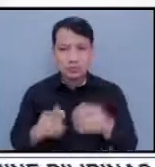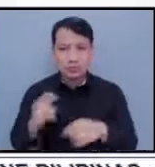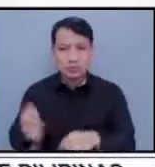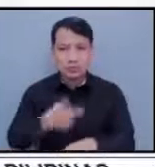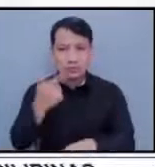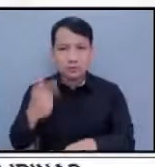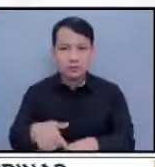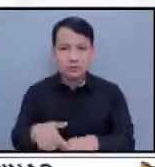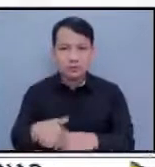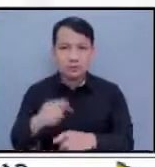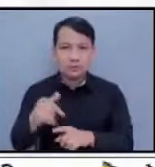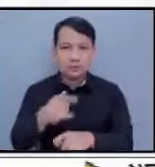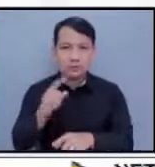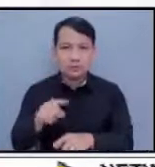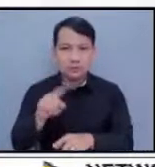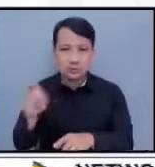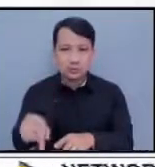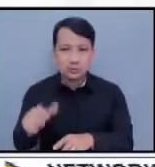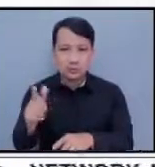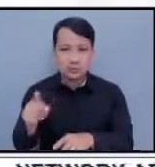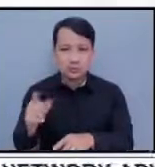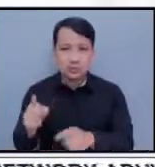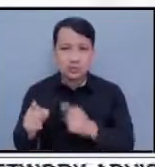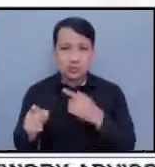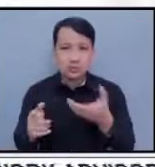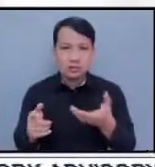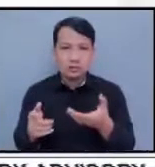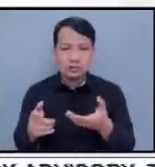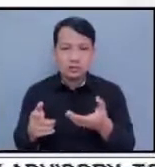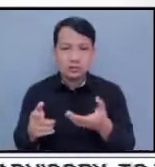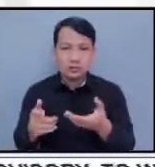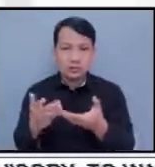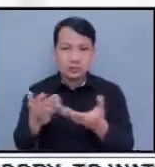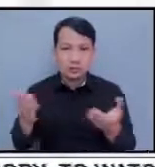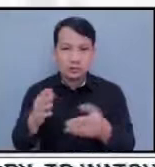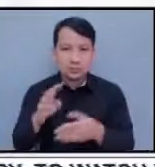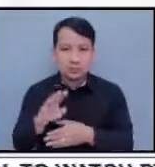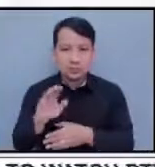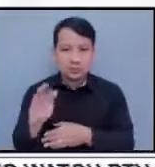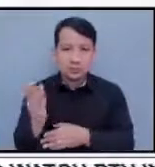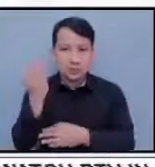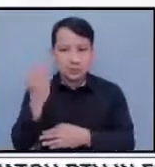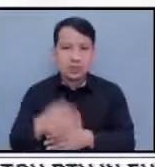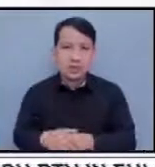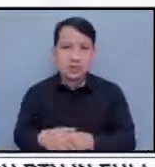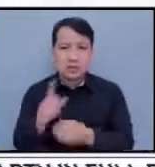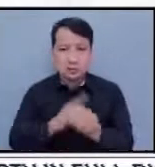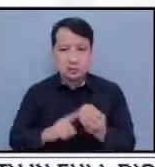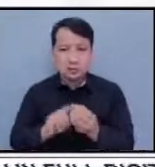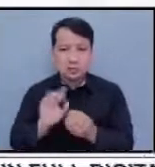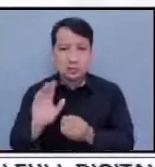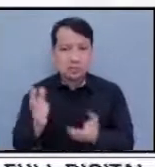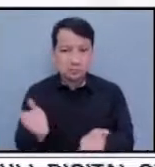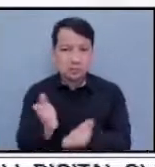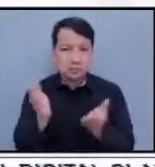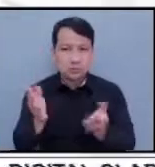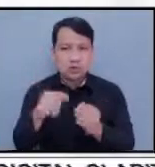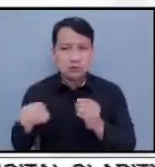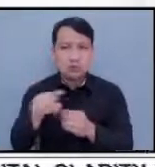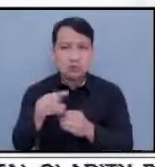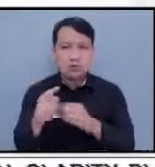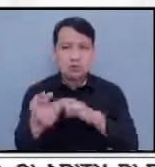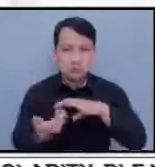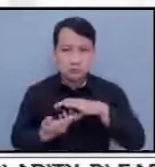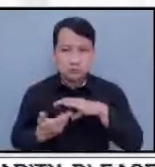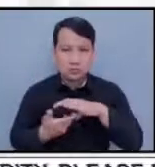June 1, 2022 mula alas 10 ng gabi hanggang alas 4 ng umaga. Kaugnay po niyan ay hinihikayat ang mga apektadong customer na mag-imbak